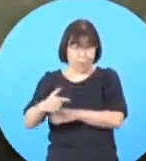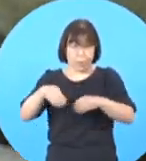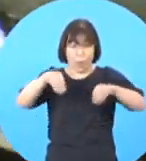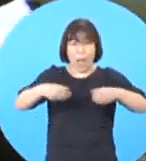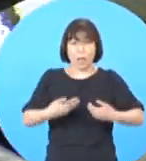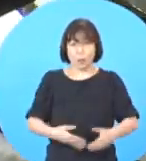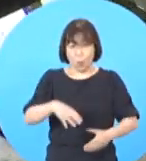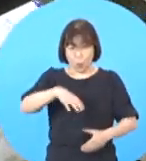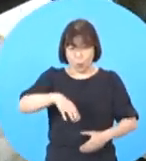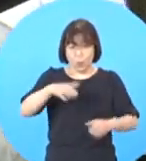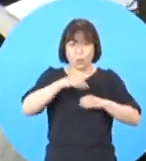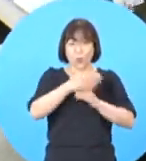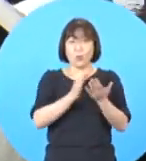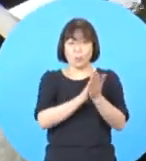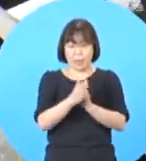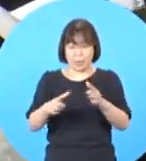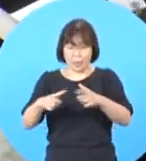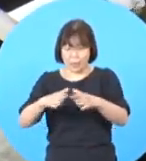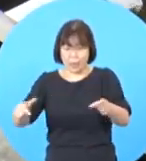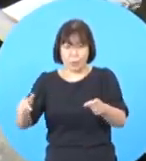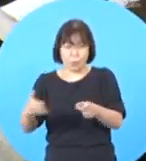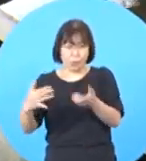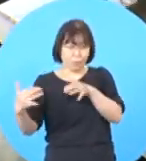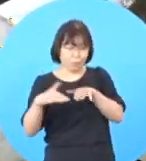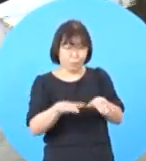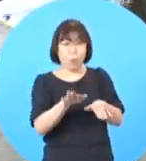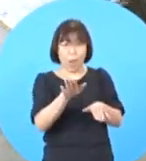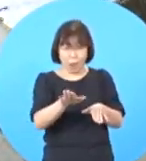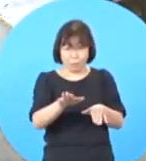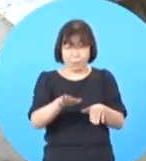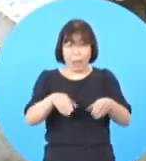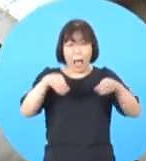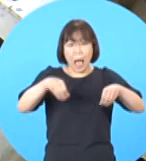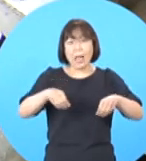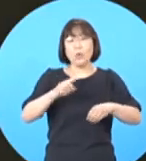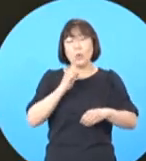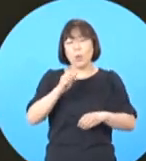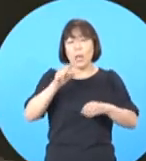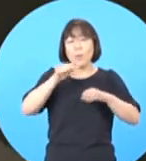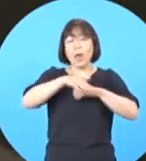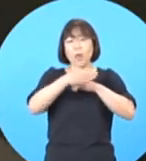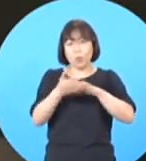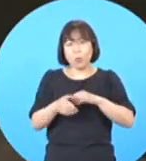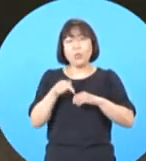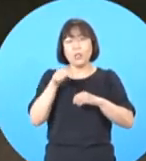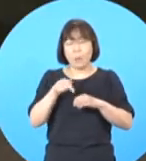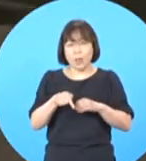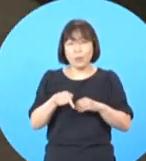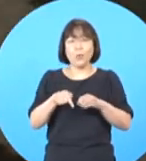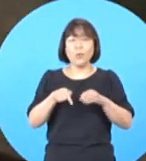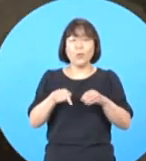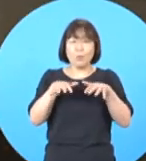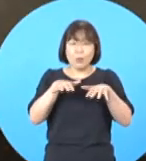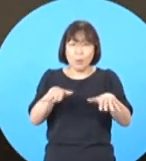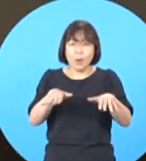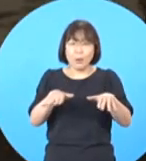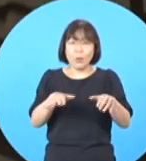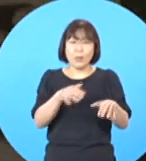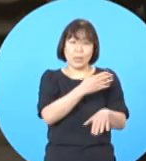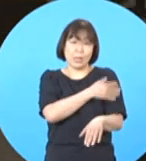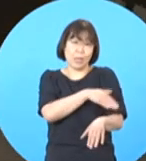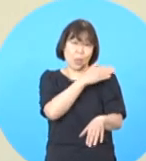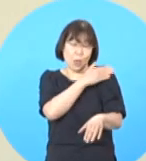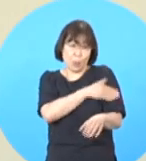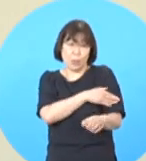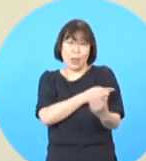に全国から熱い視線が集まっているところです。藍といえば徳島との認知度が高まるよう、ブランド力の一層の強化に